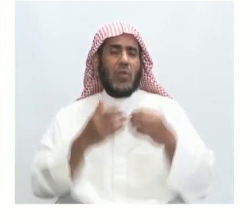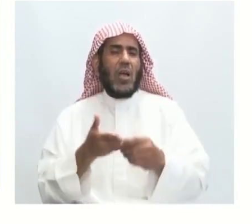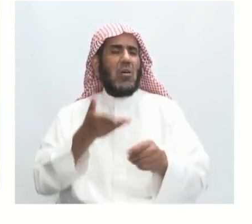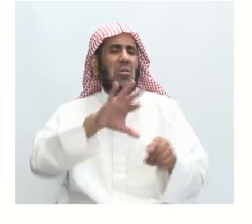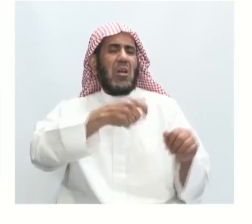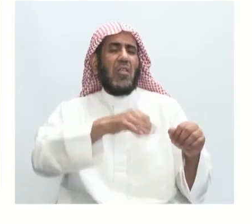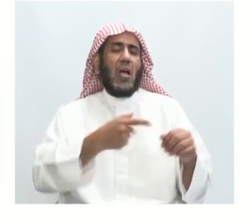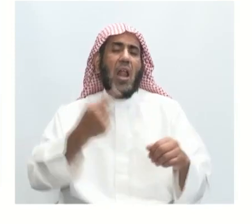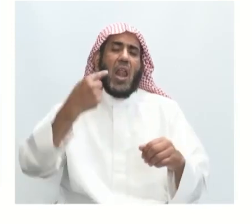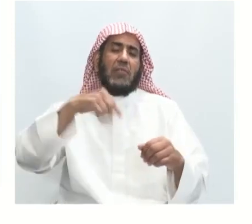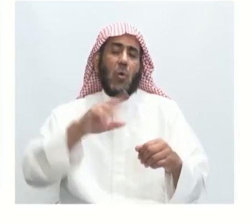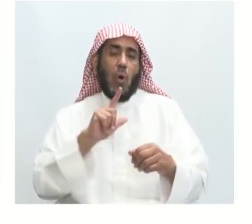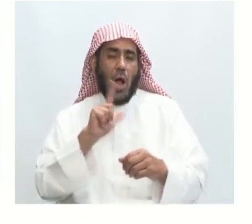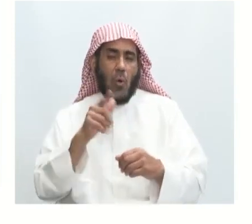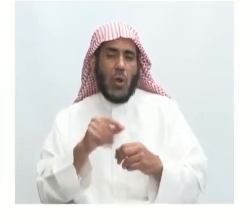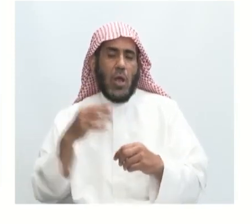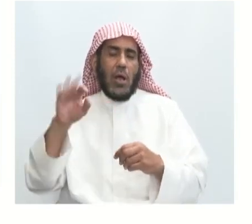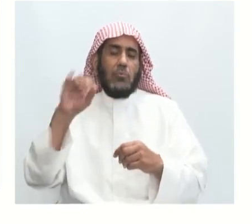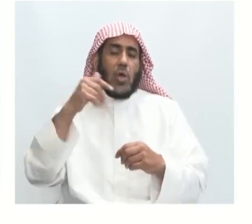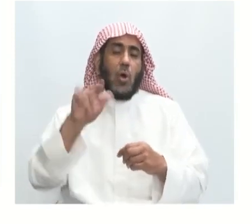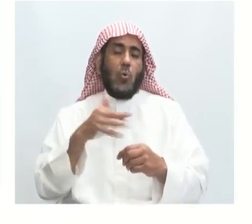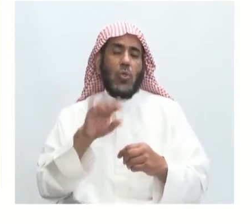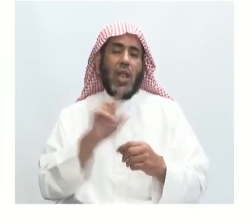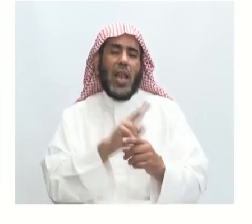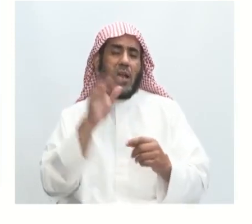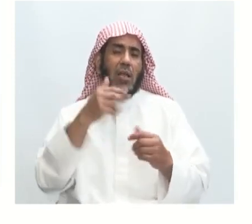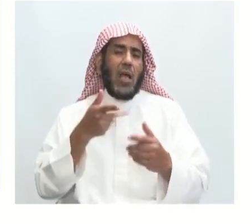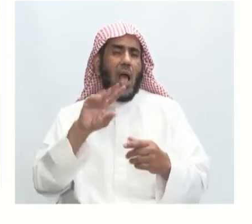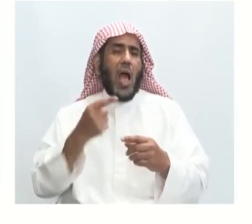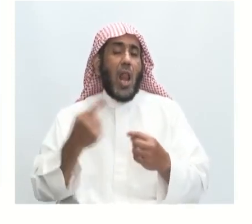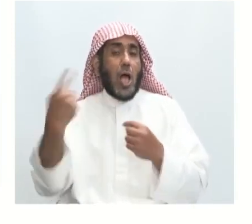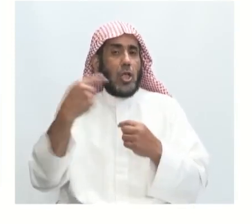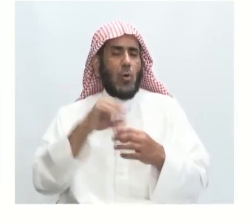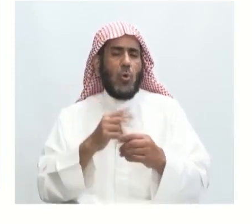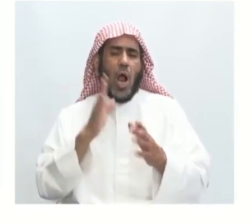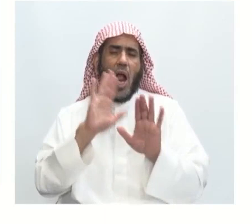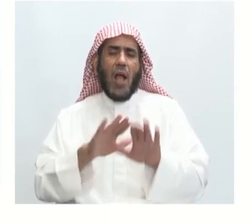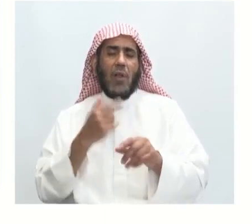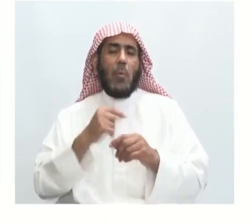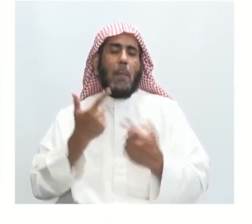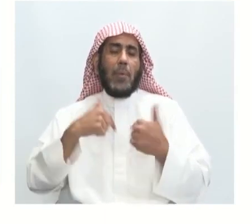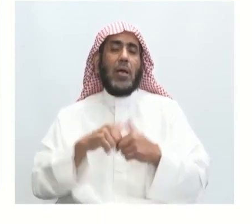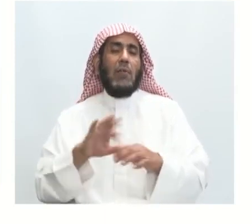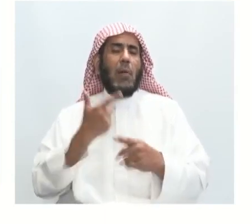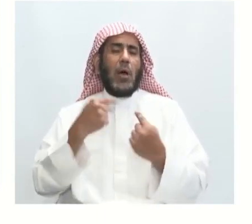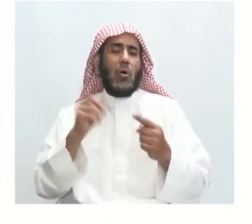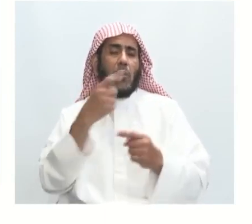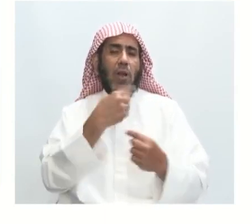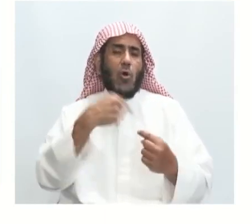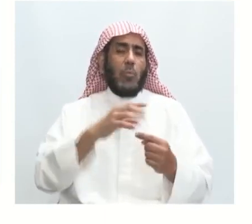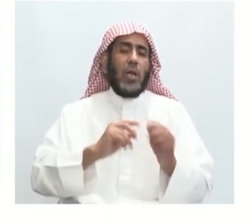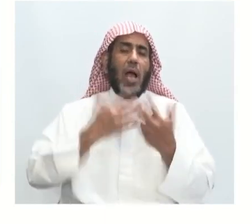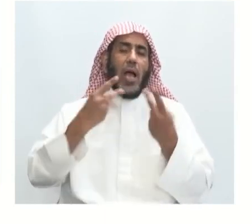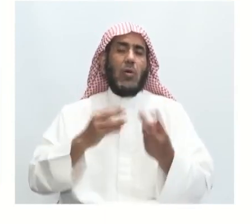رثى نفسه وكقول عبد ياغوت الحارثي الا لا تلوماني كفى اللوم ما بيا فما لكما في اللوم خير